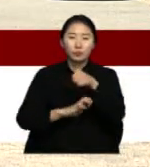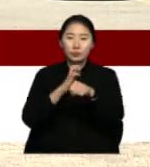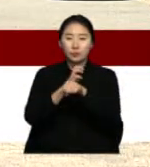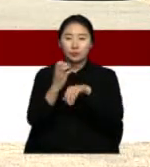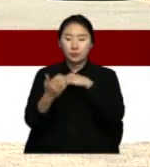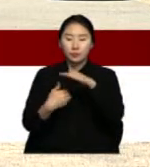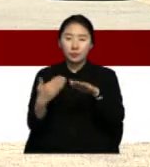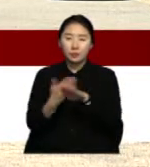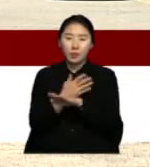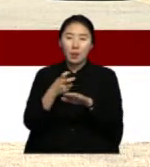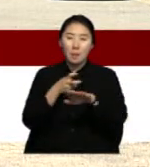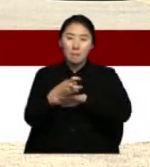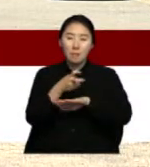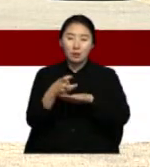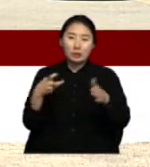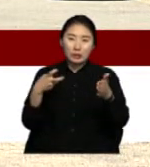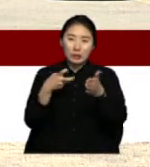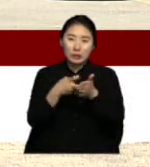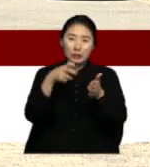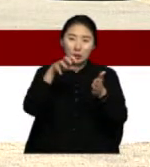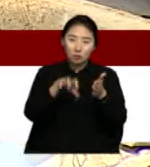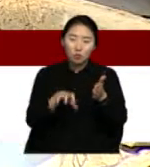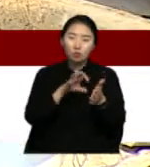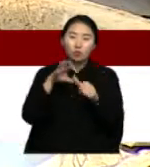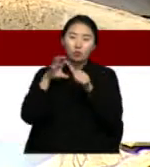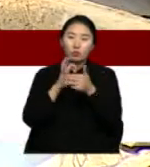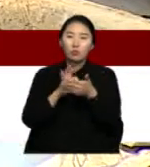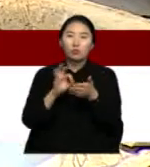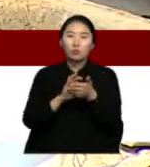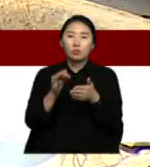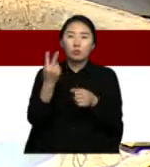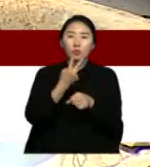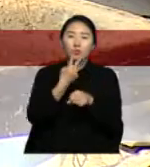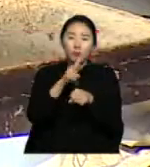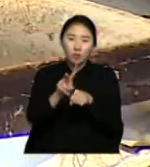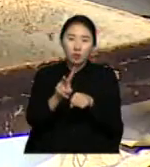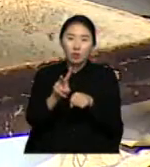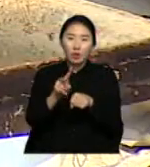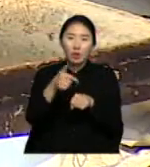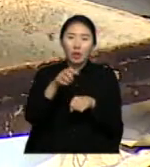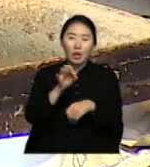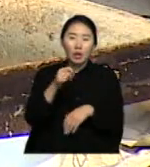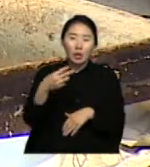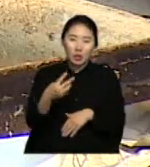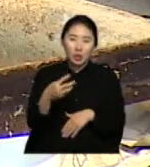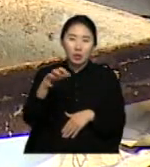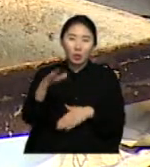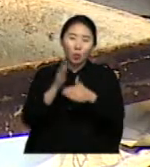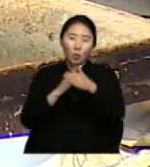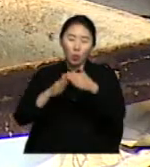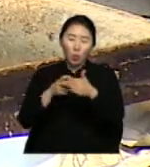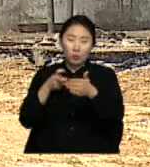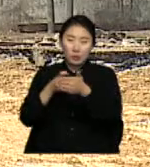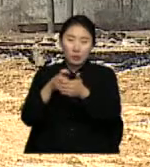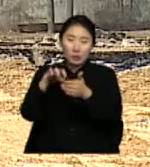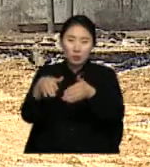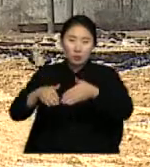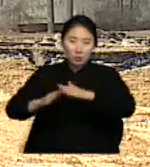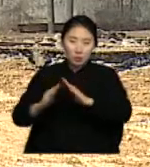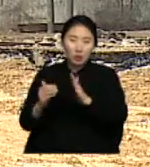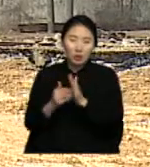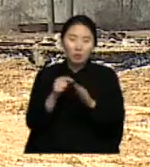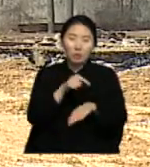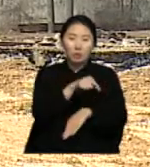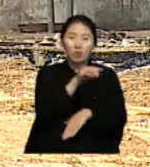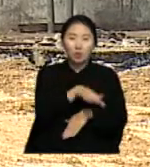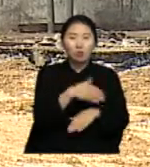전부터 버스 차고지로 이용돼 왔습니다. 그런데 지난 2002년 강일동에 버스 공영 차고지가 마련되면서 이